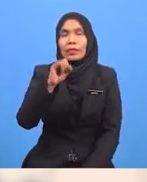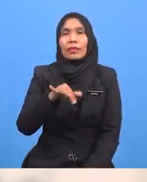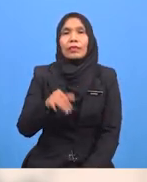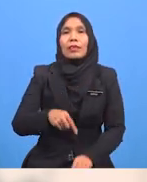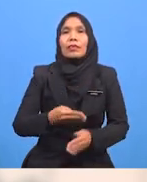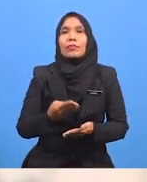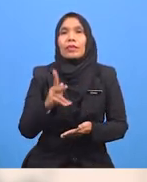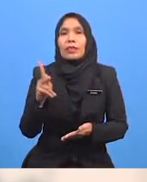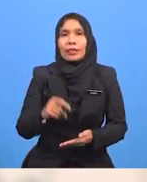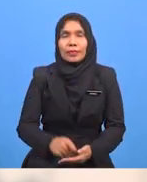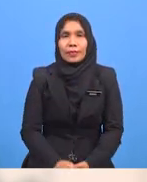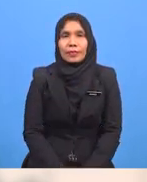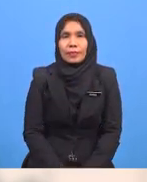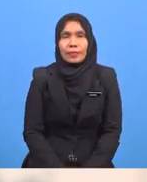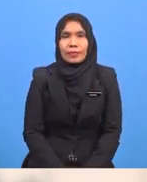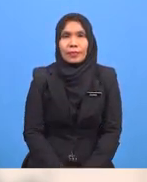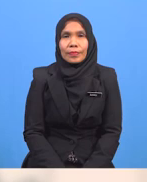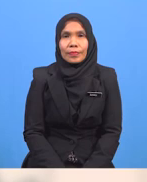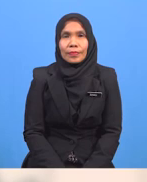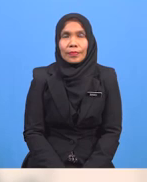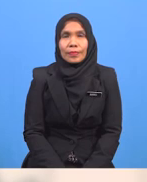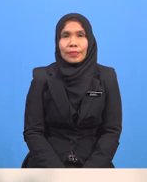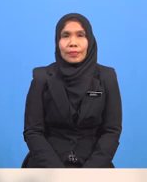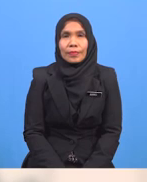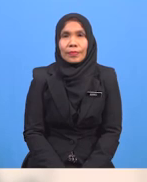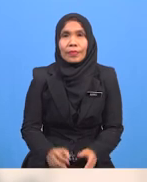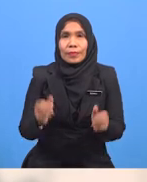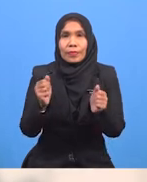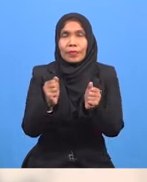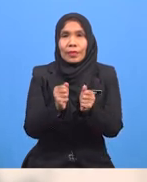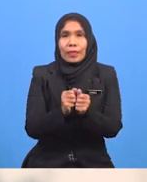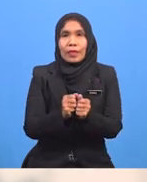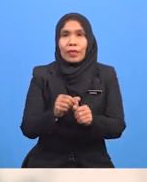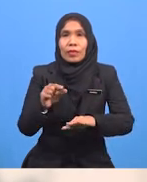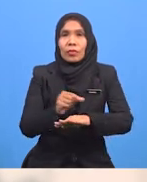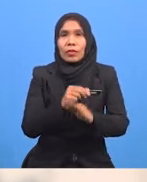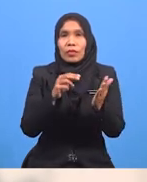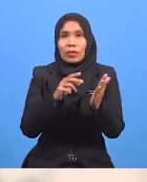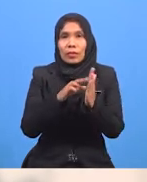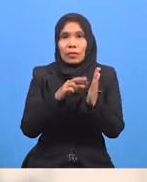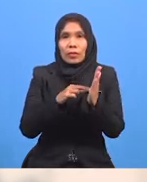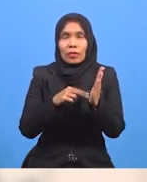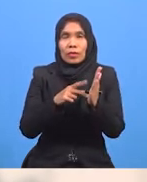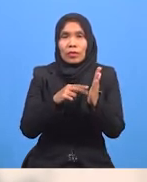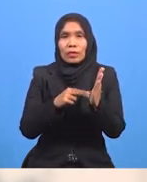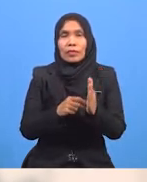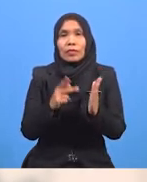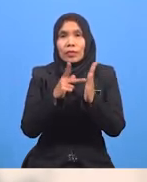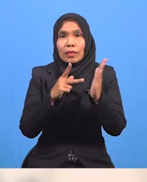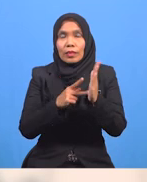raja ke dalam petua cosinus dengan menggunakan kalkulator hitunglah nilai cos